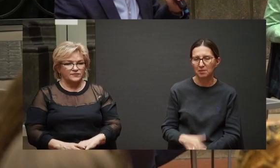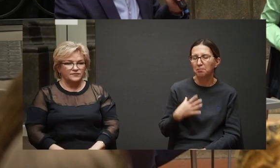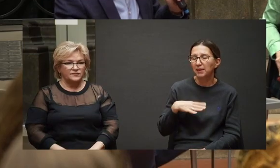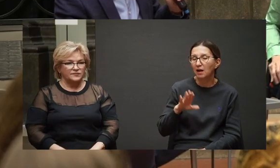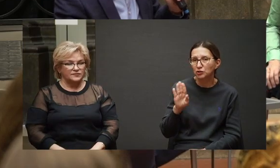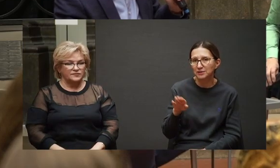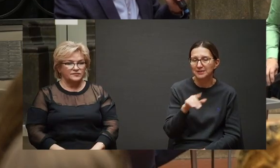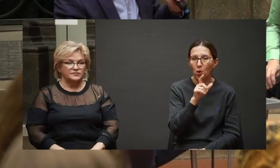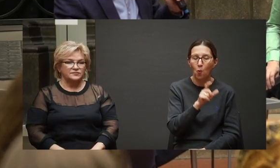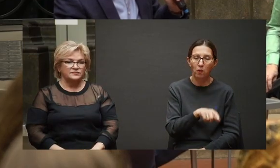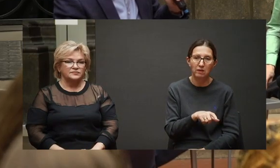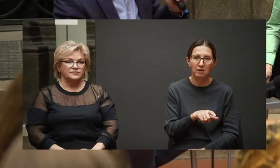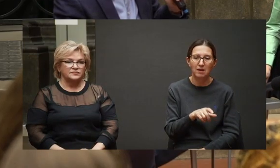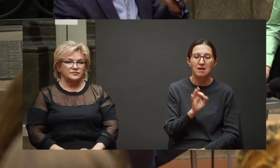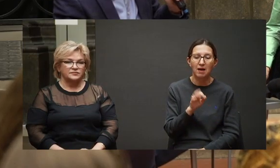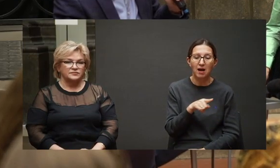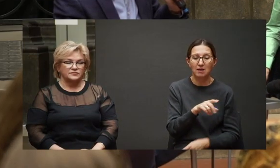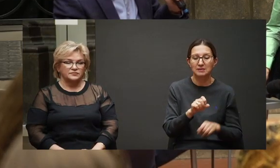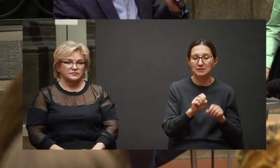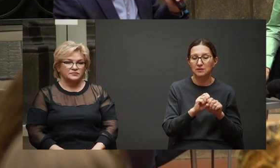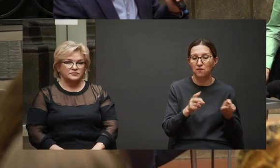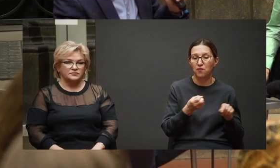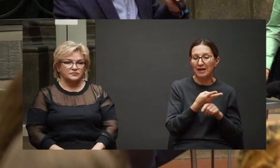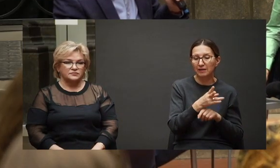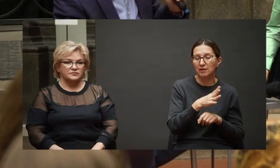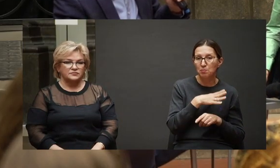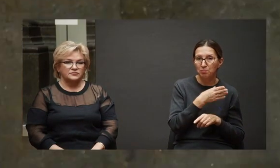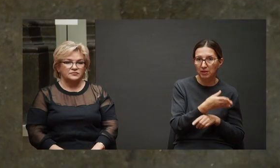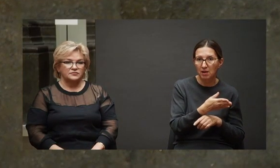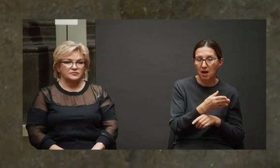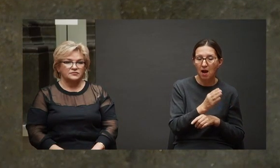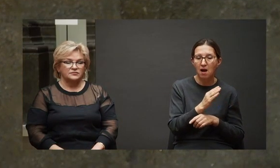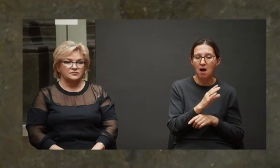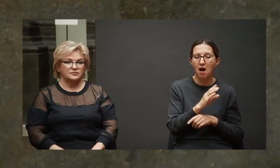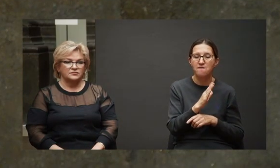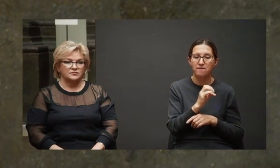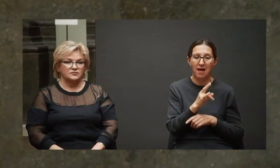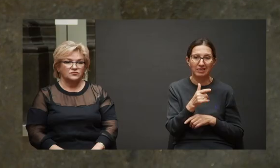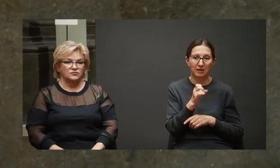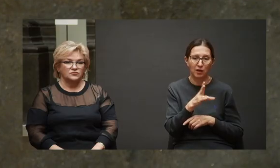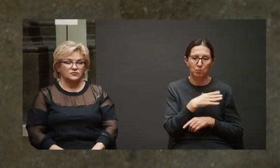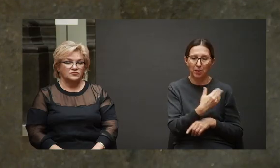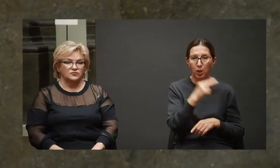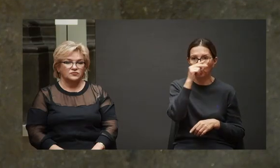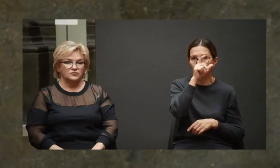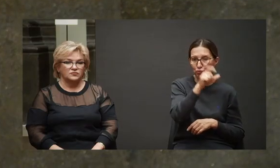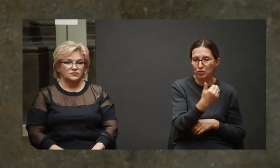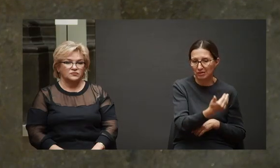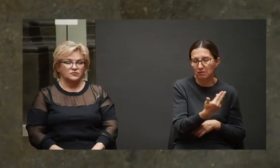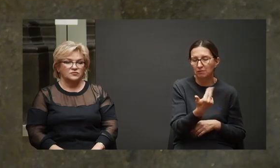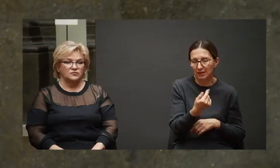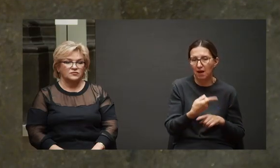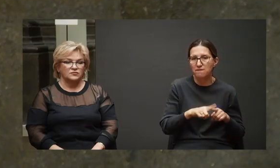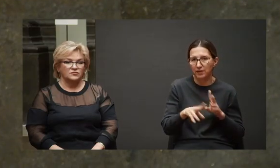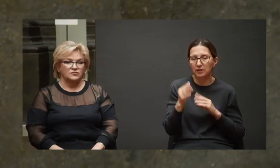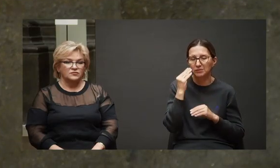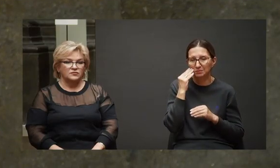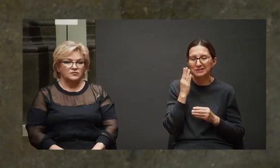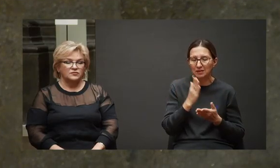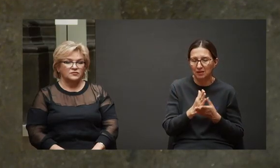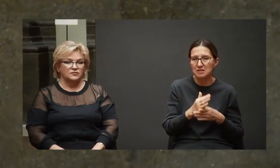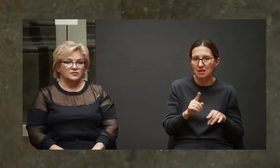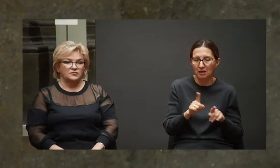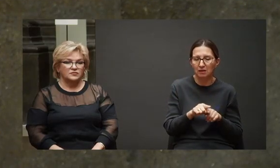Подождите, он же как раз в клинике-то он был у Бенсвангера, а Бенсвангер был учеником Юнга. То есть в этом смысле, да, есть и здесь